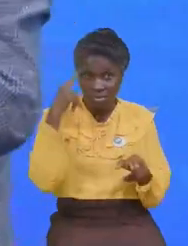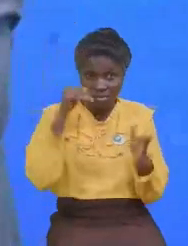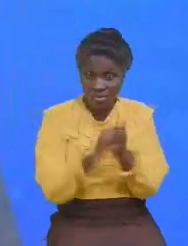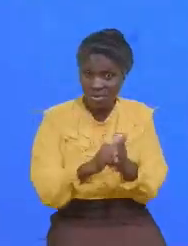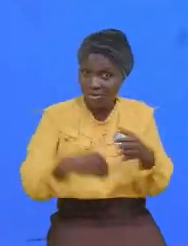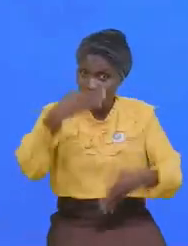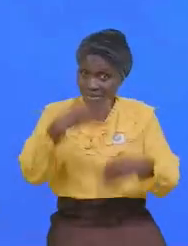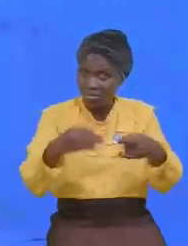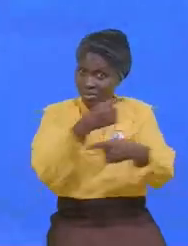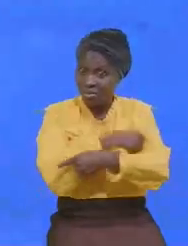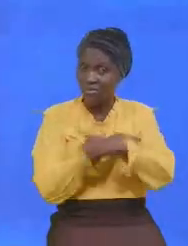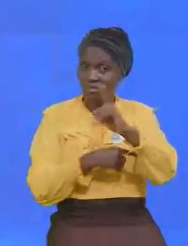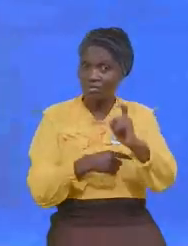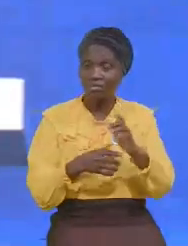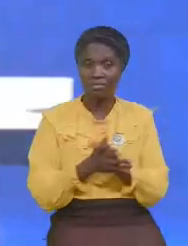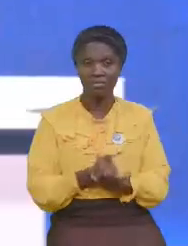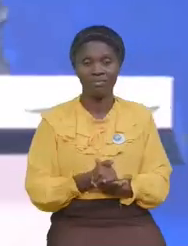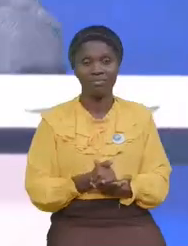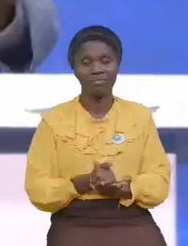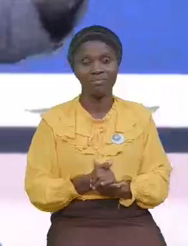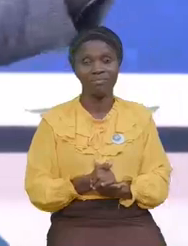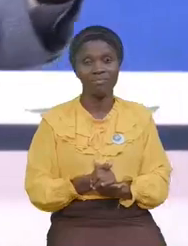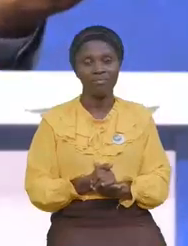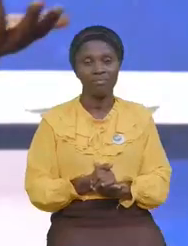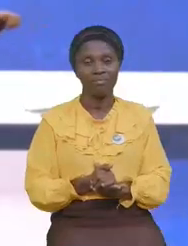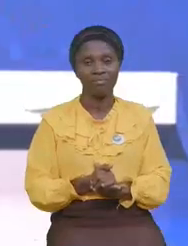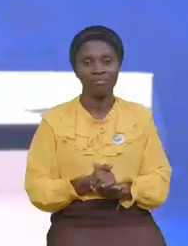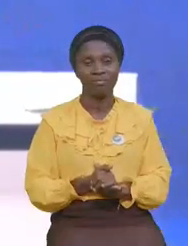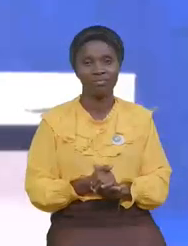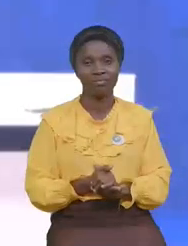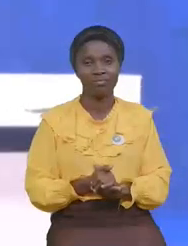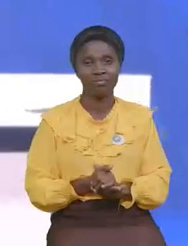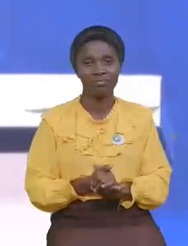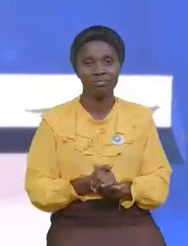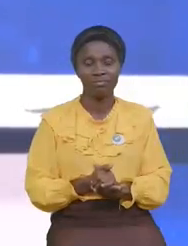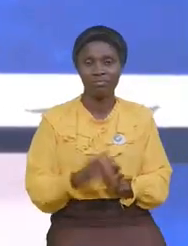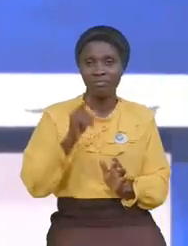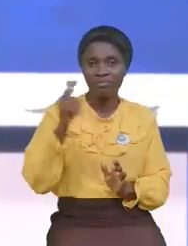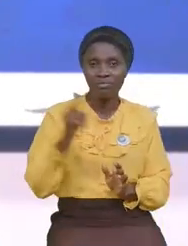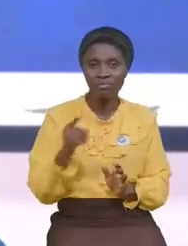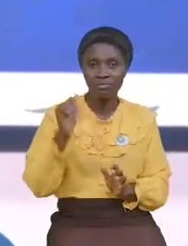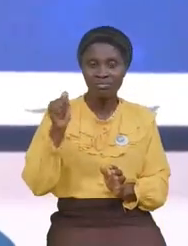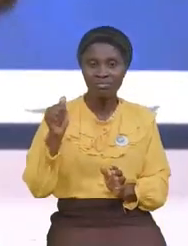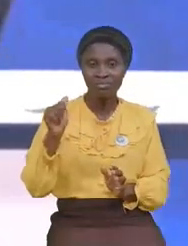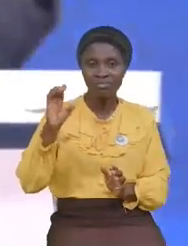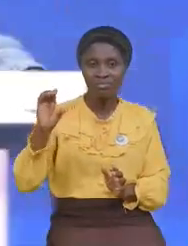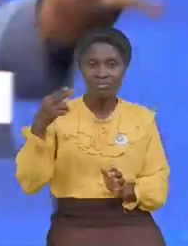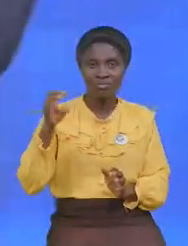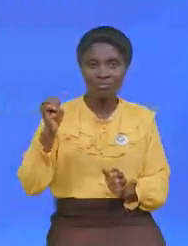réellement parlant. Es-tu prêt pour le jour du jugement? Zachée s'est